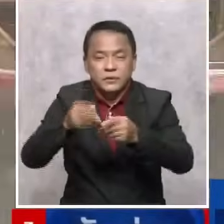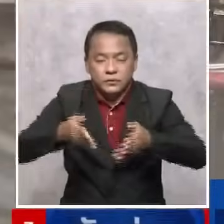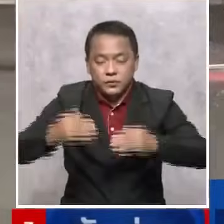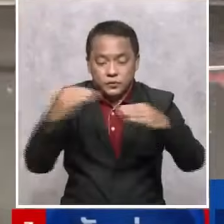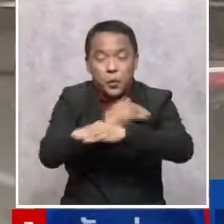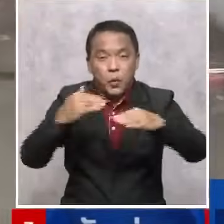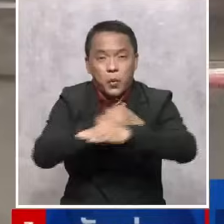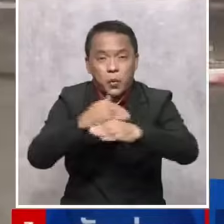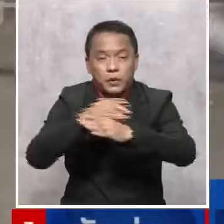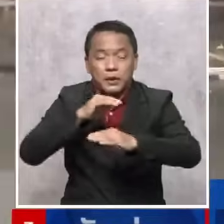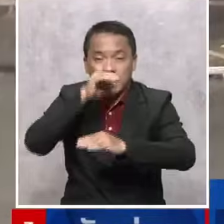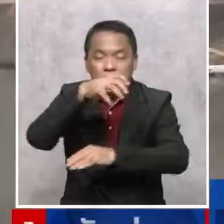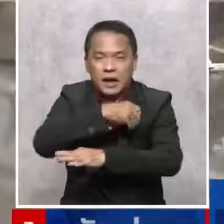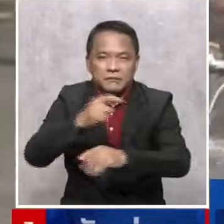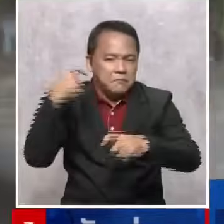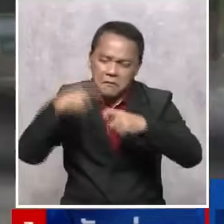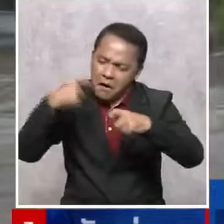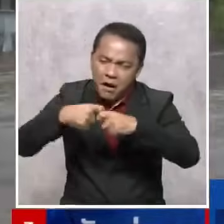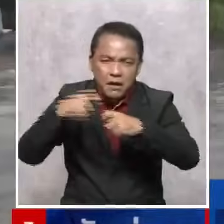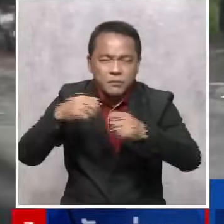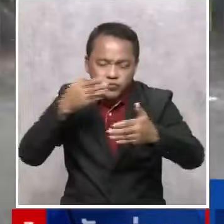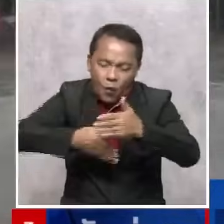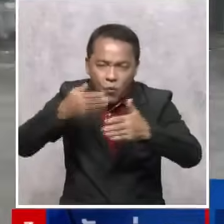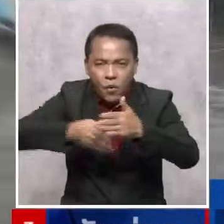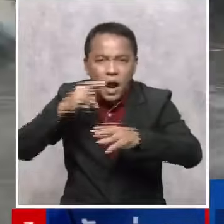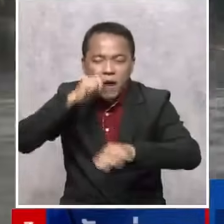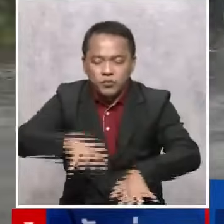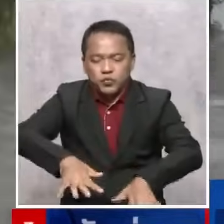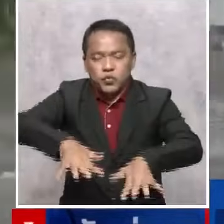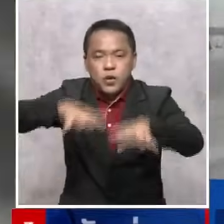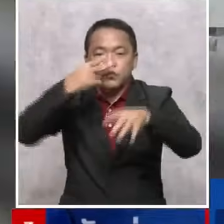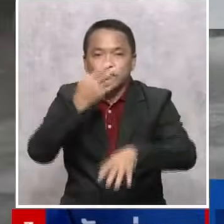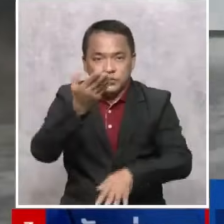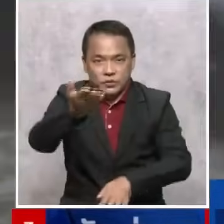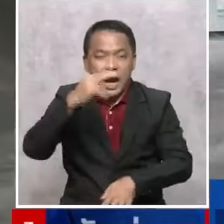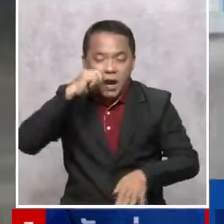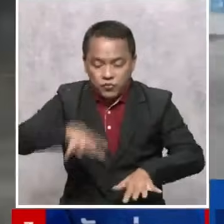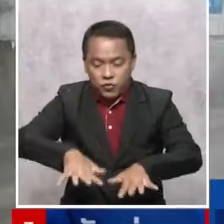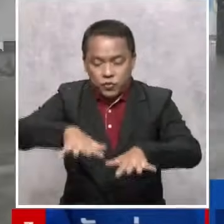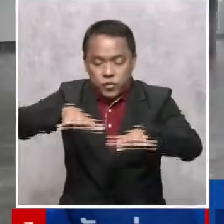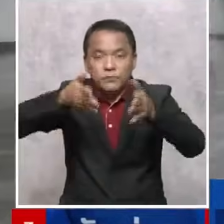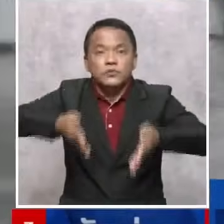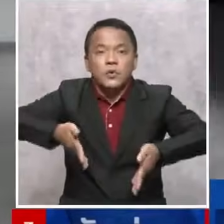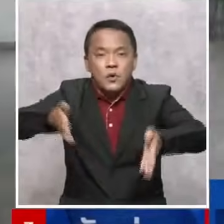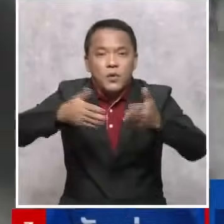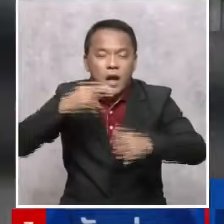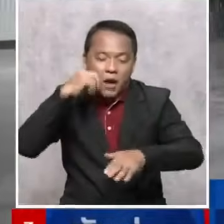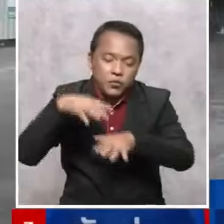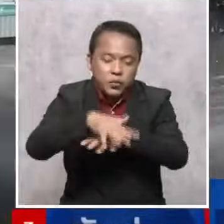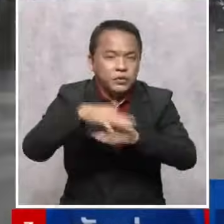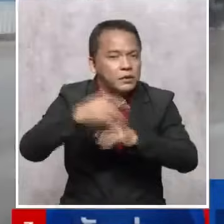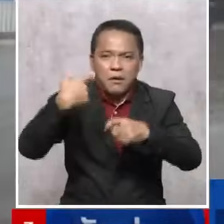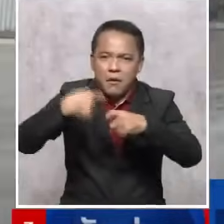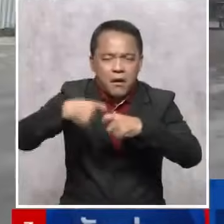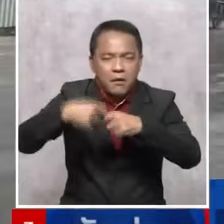จราจรในเขตเทศบาลเป็นไปอย่างยากลำบากเนื่องจากว่าน้ำท่วมขังคุณผู้ชมดูสิเนี่ยค่ะน้ำท่วมขังระบายสู่ทะเล